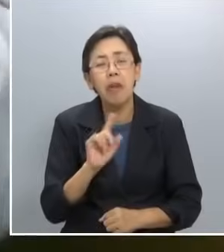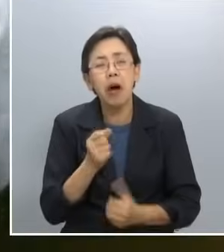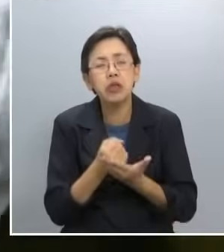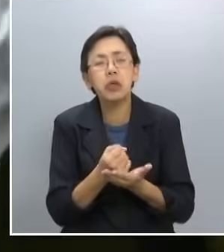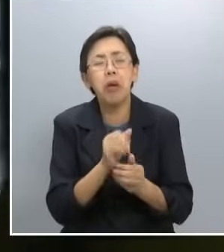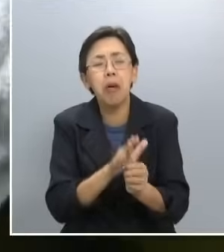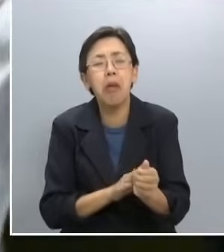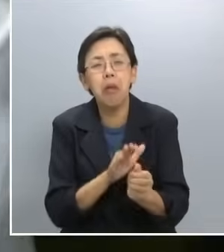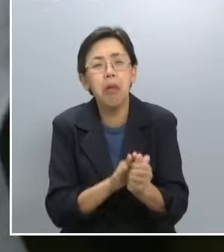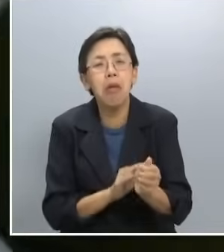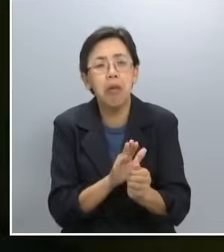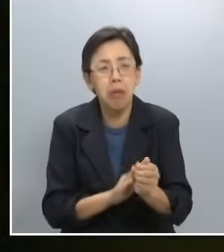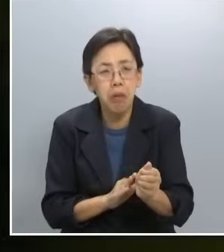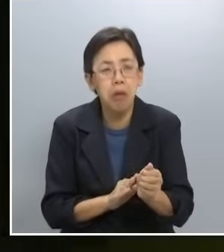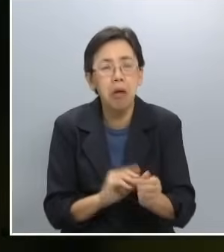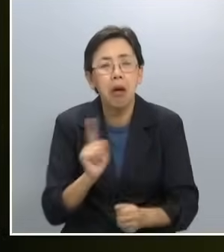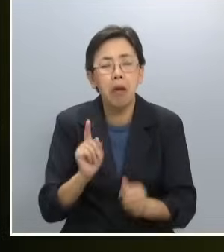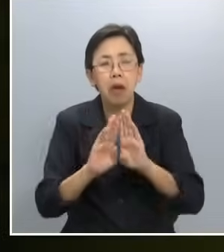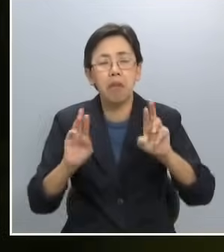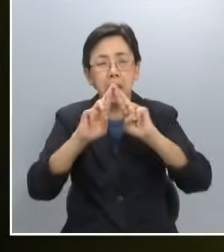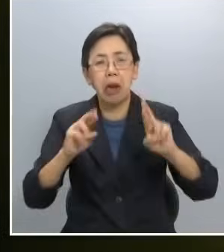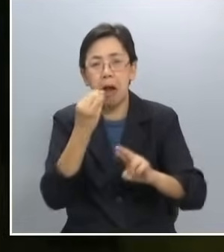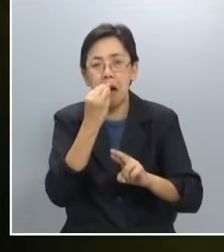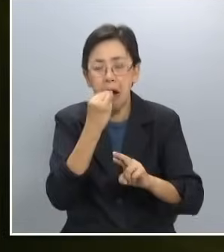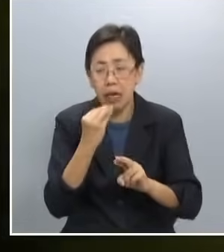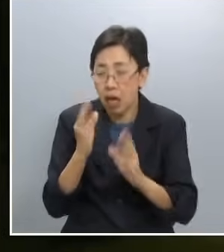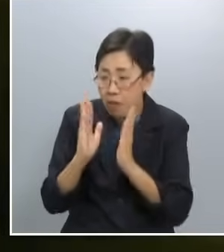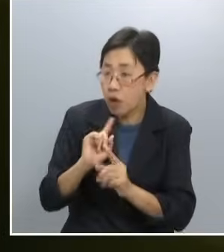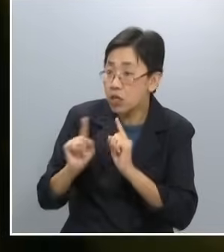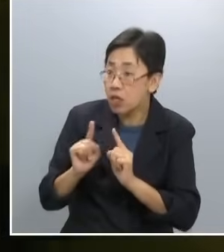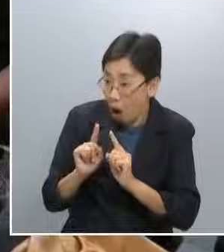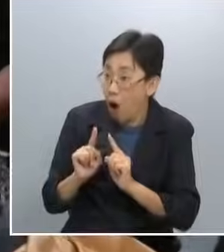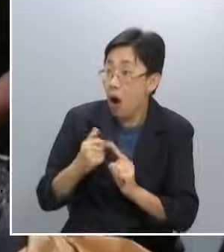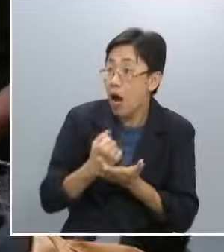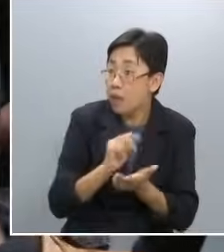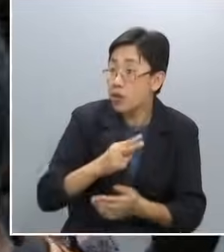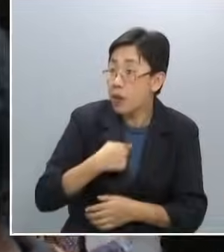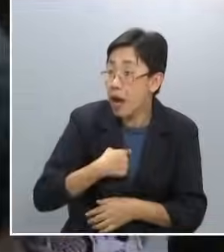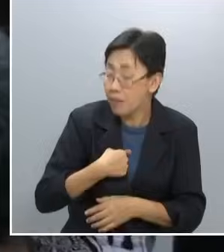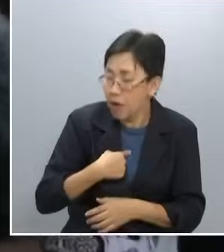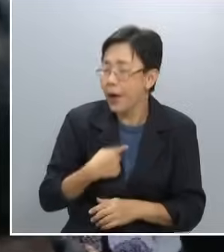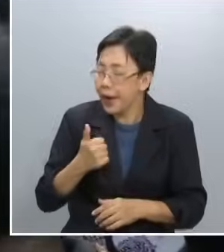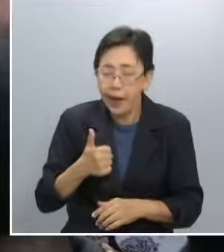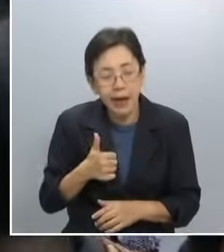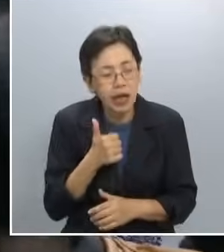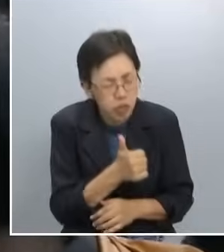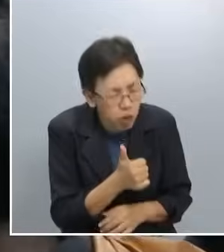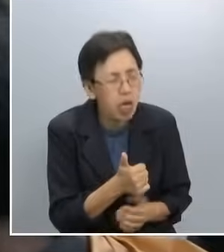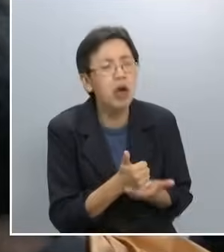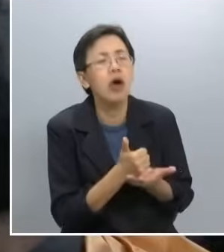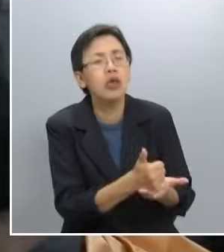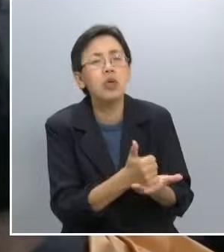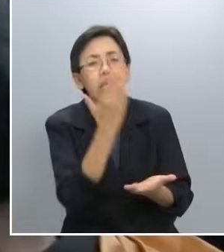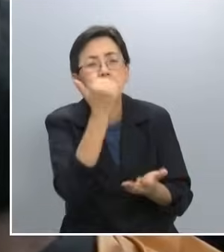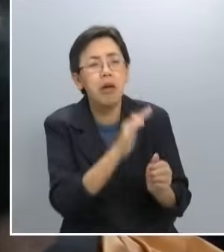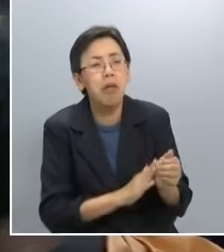สงสารค่ะตัวเองอ่ะเปิดร้านอาหารมีคนติดต่อมาให้มาช่วยขอทานชาวจีนเหล่านี้ก็เลยสงสาร